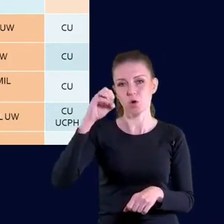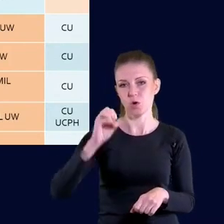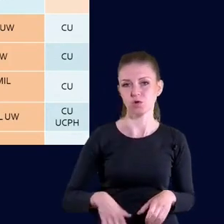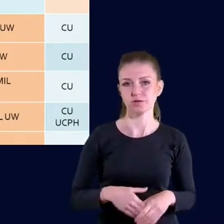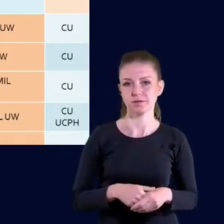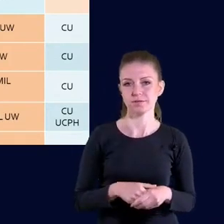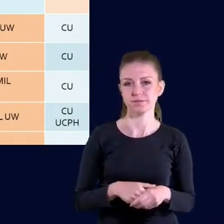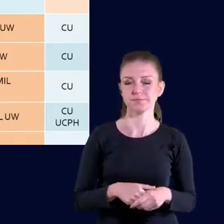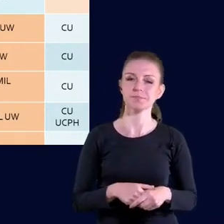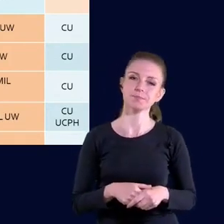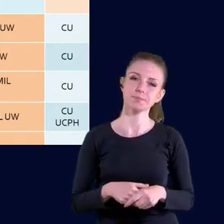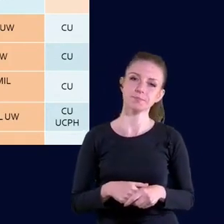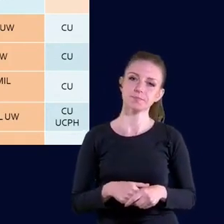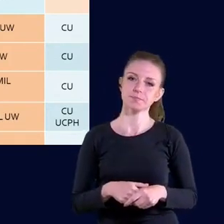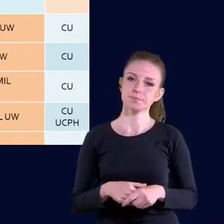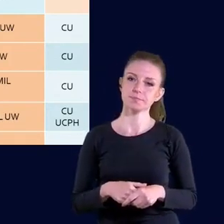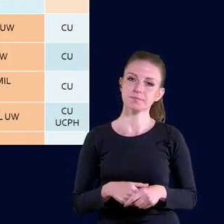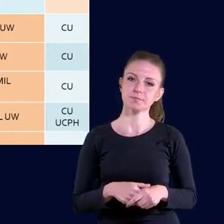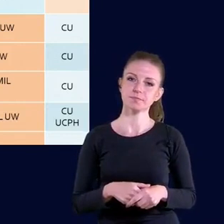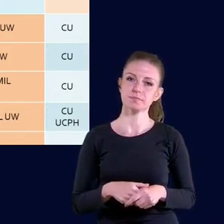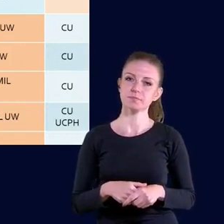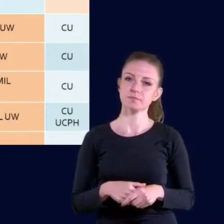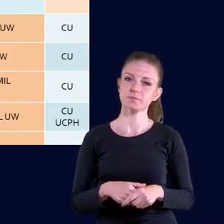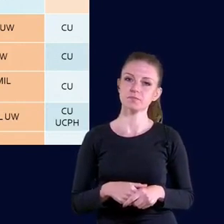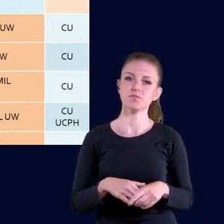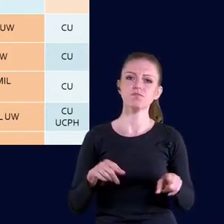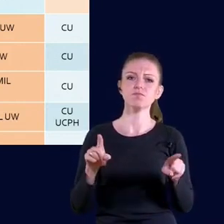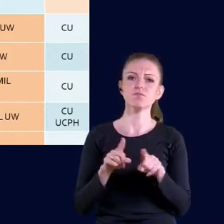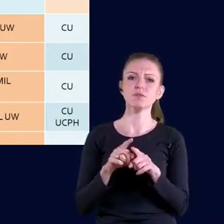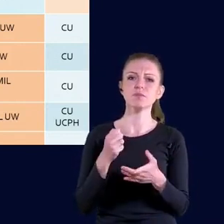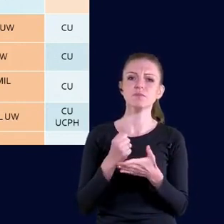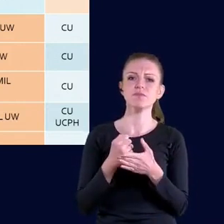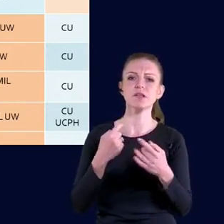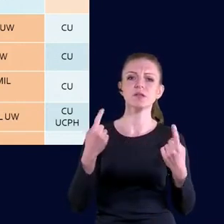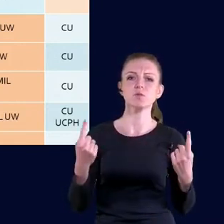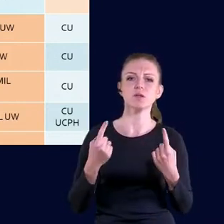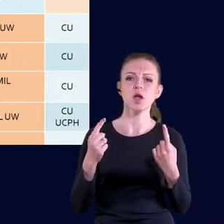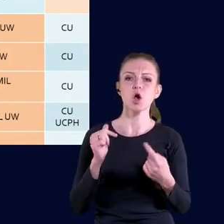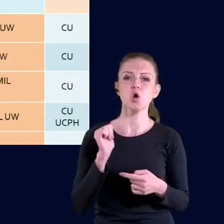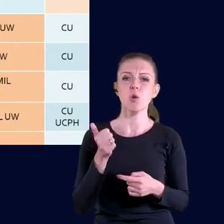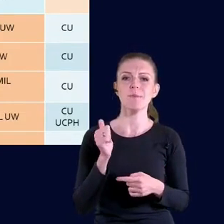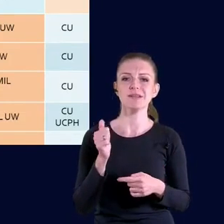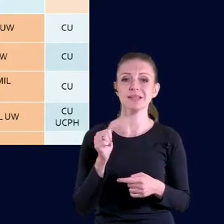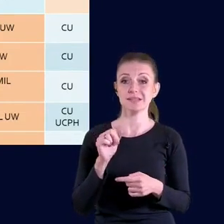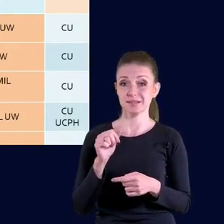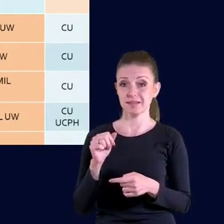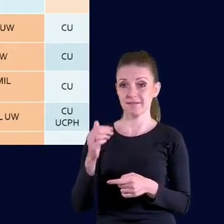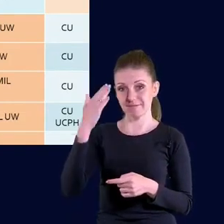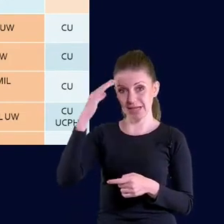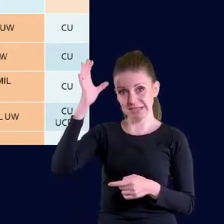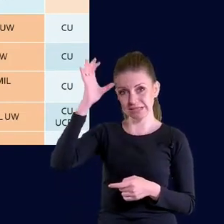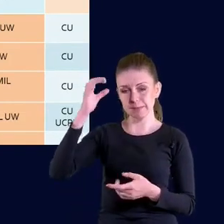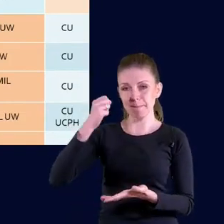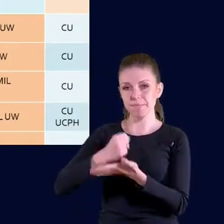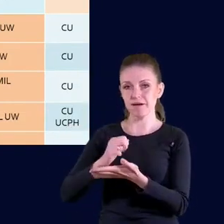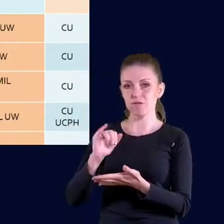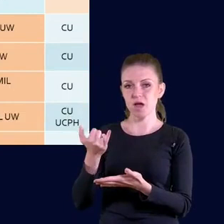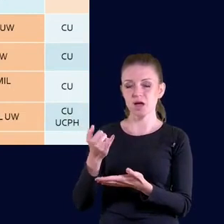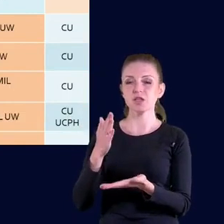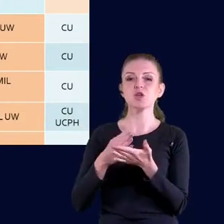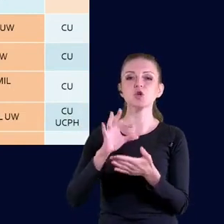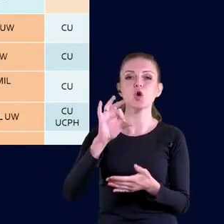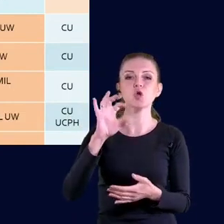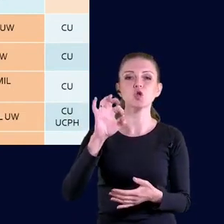natomiast też jest niedobra niedobra sytuacja jest kompetencje z zakresu prawa to właściwie tylko Uniwersytet